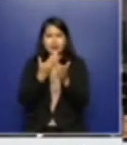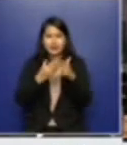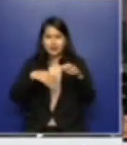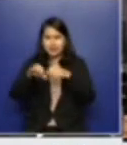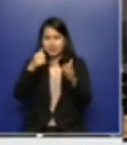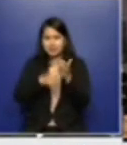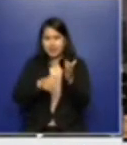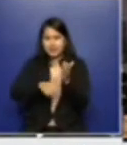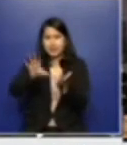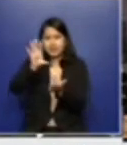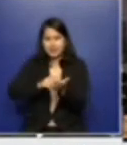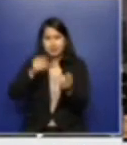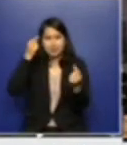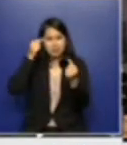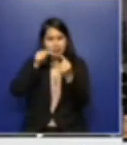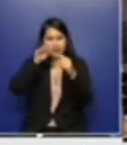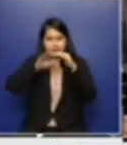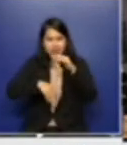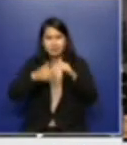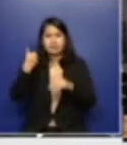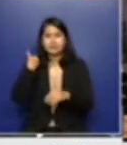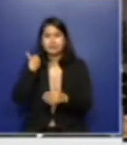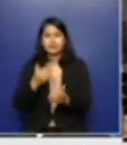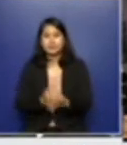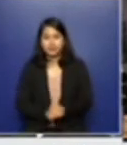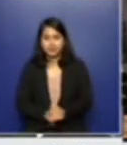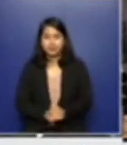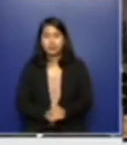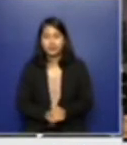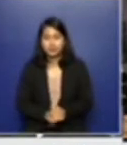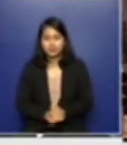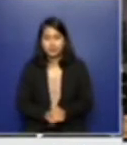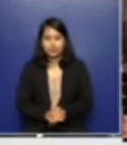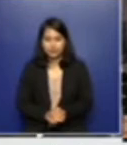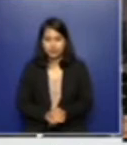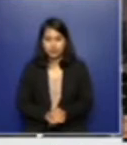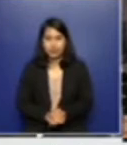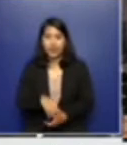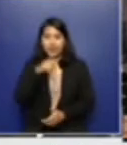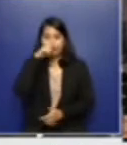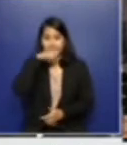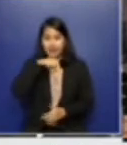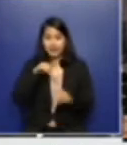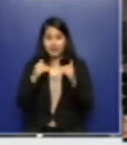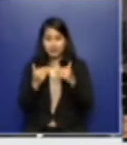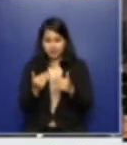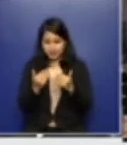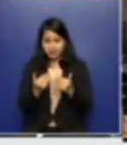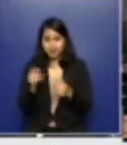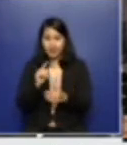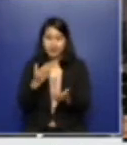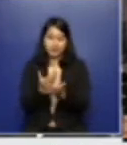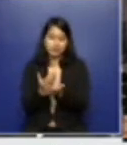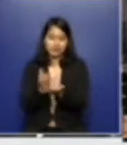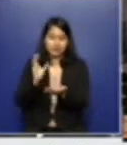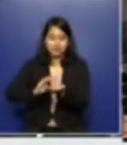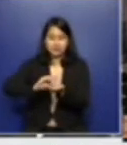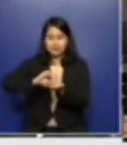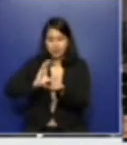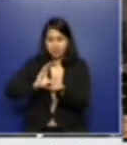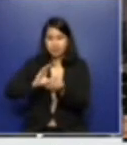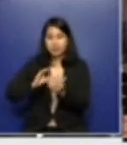ามากท่านประธานที่เคารพครับถ้าโดยปกติค่ะประเทศอยู่ในภาวะที่มีเงินคงคลังสะสมไว้สู